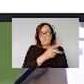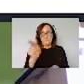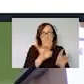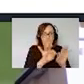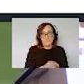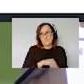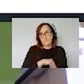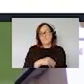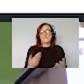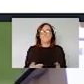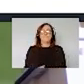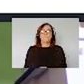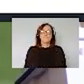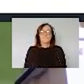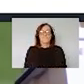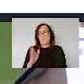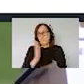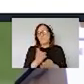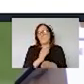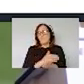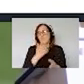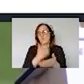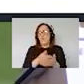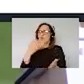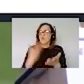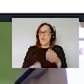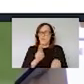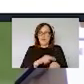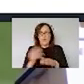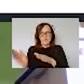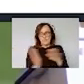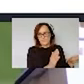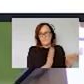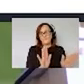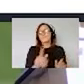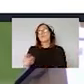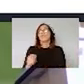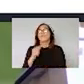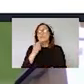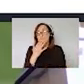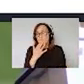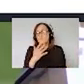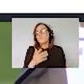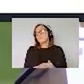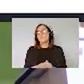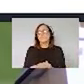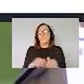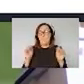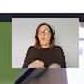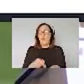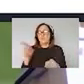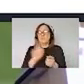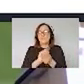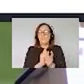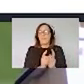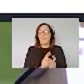To sobie tutaj będzie, bo już Państwo korzystaliście i szkoda na to czasu. Natomiast tak jak mówię, możecie Państwo zmienić